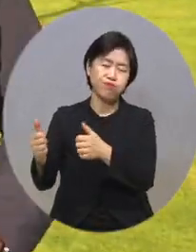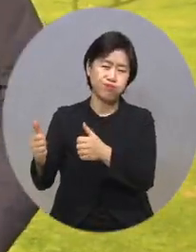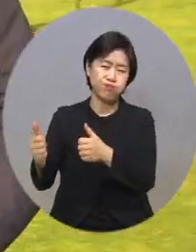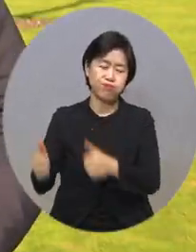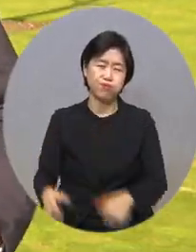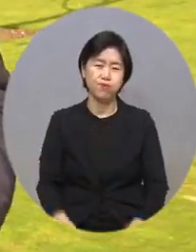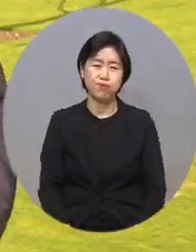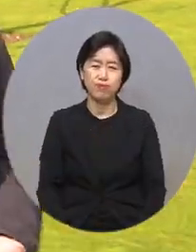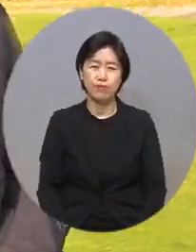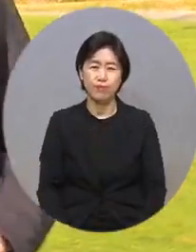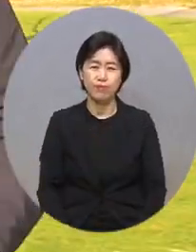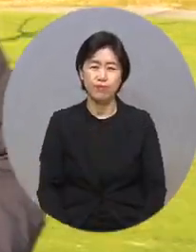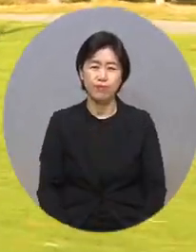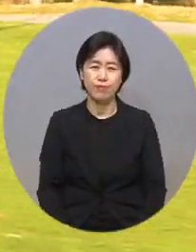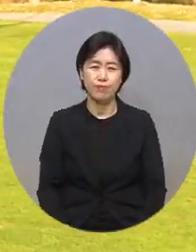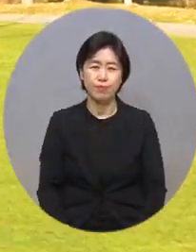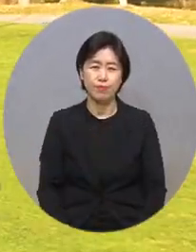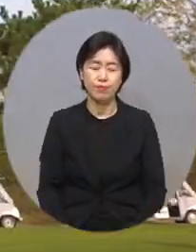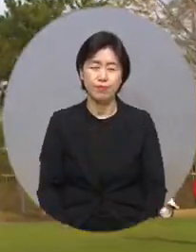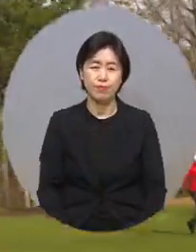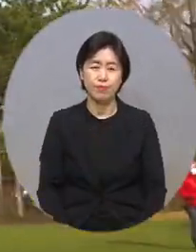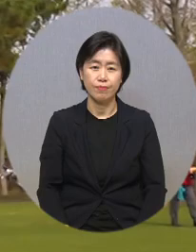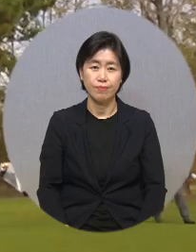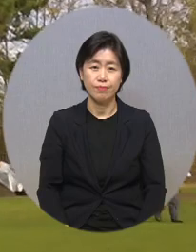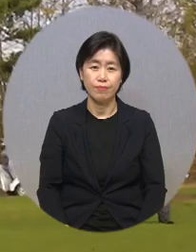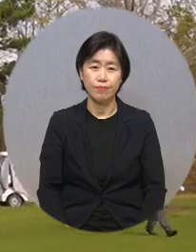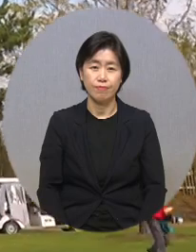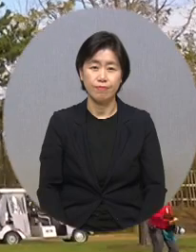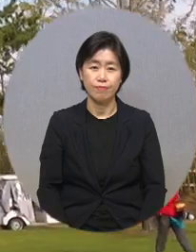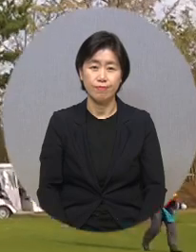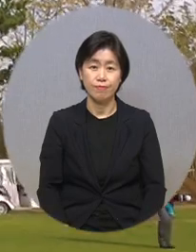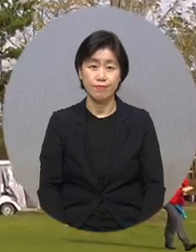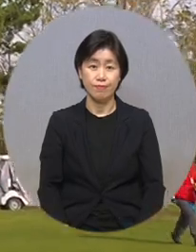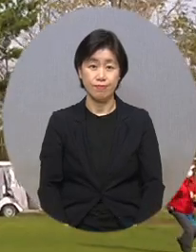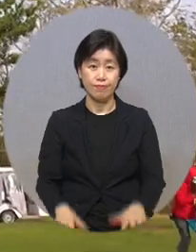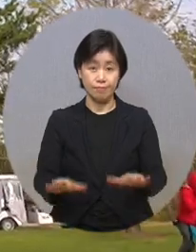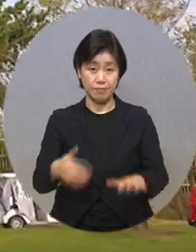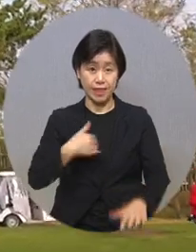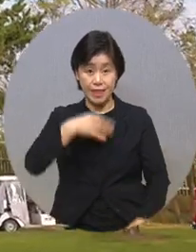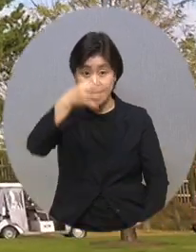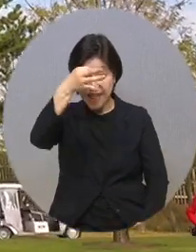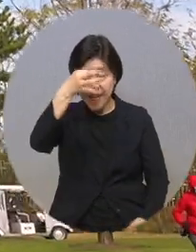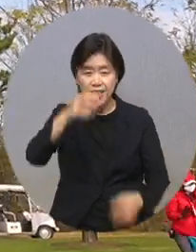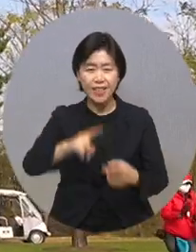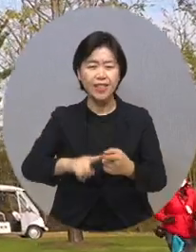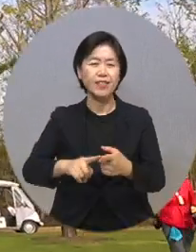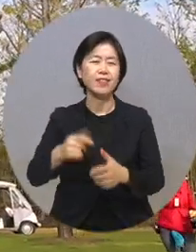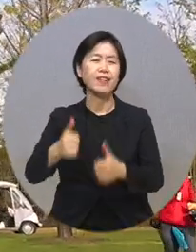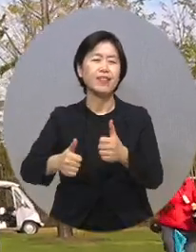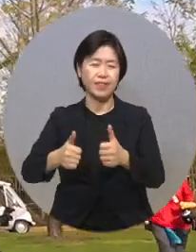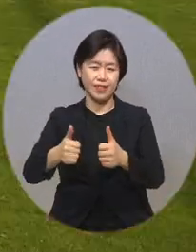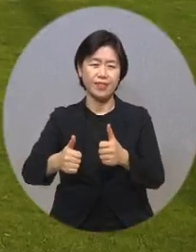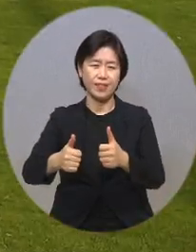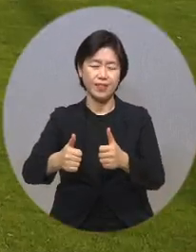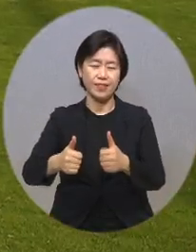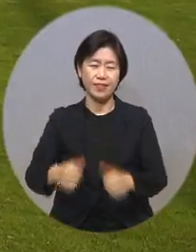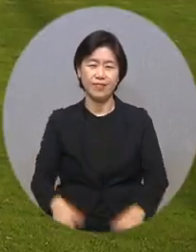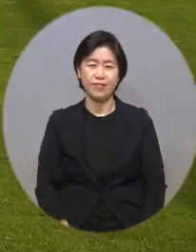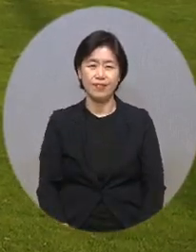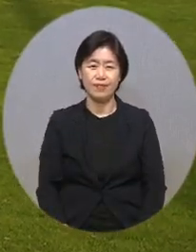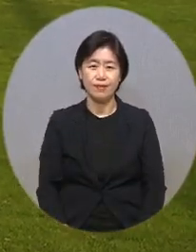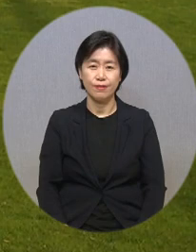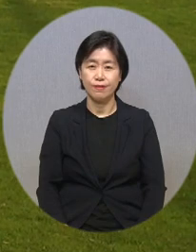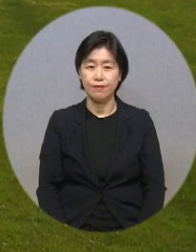분이시네요. 좀 되게 무서운 분이에요. 네. 그동안 저의 실력을 테스트해보는 시간을 갖겠습니다.